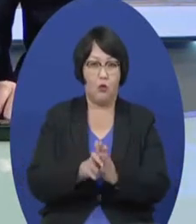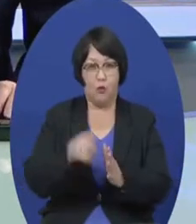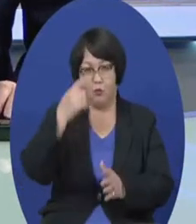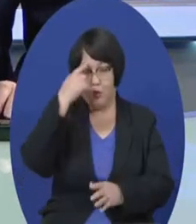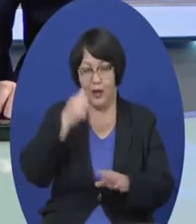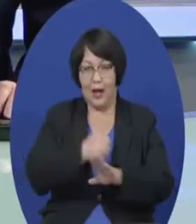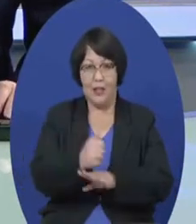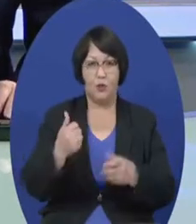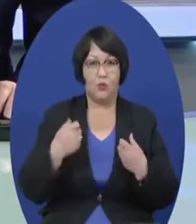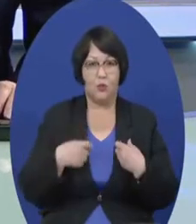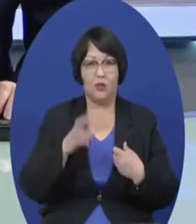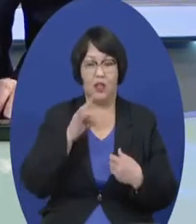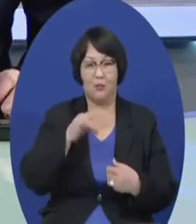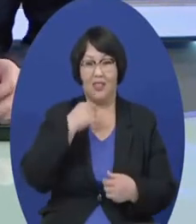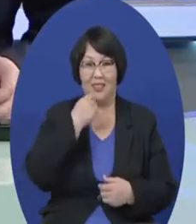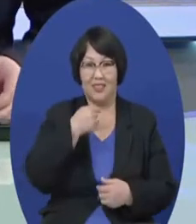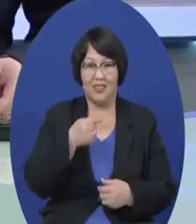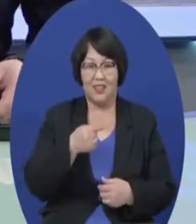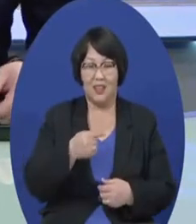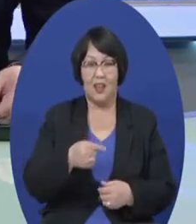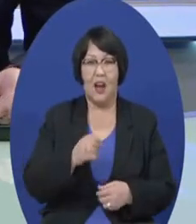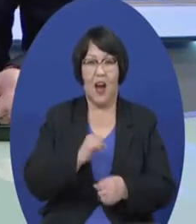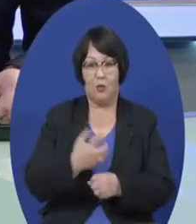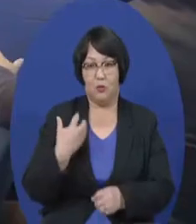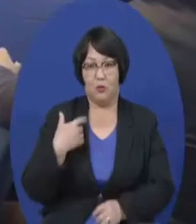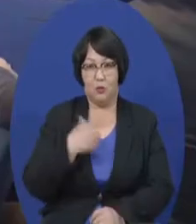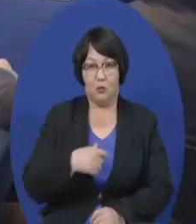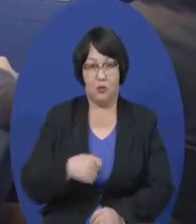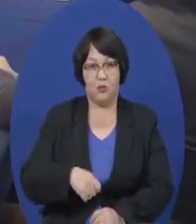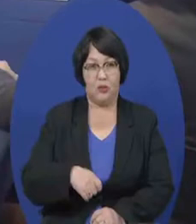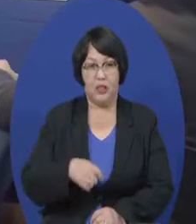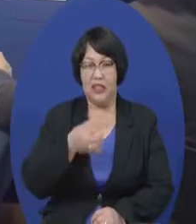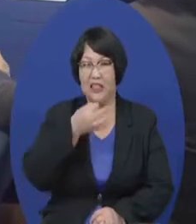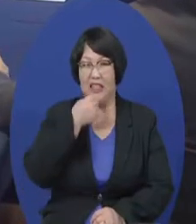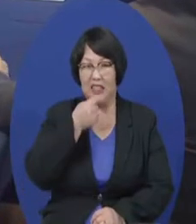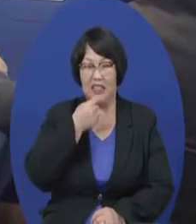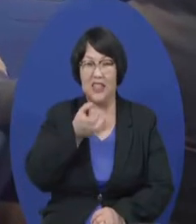Гэхдээ энэ талаар ярихад эрт байгааг албаны хүмүүс хэлж байна.